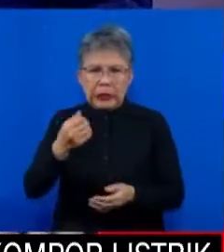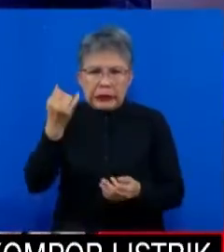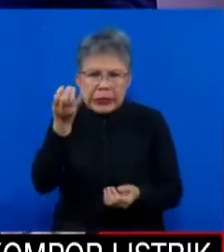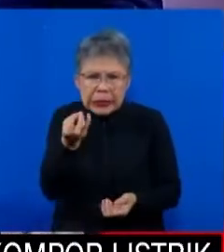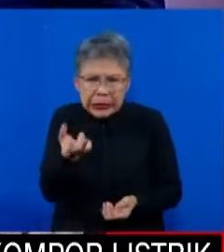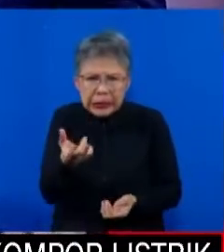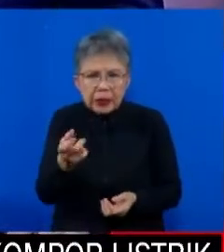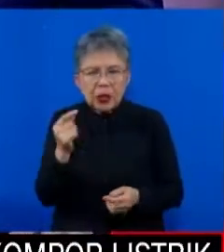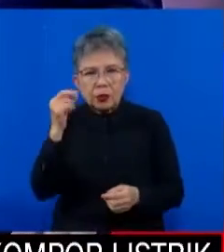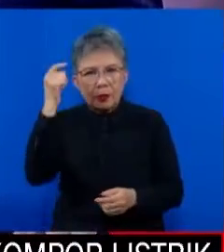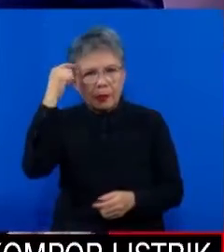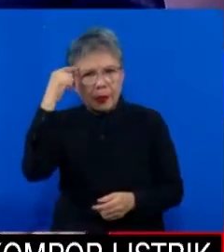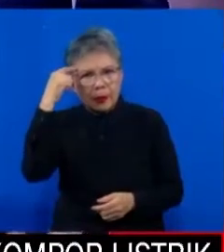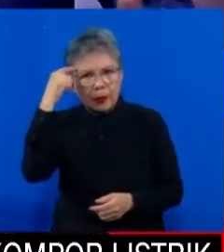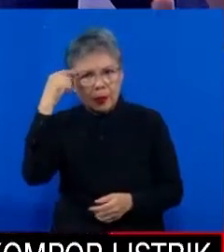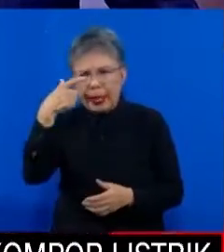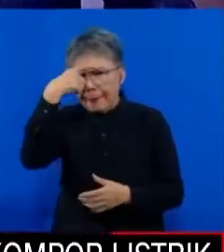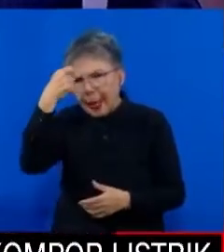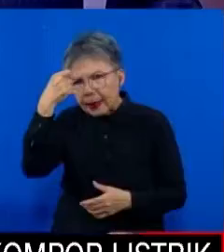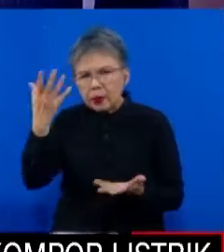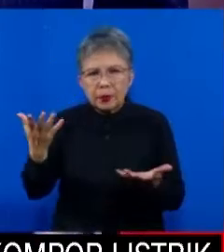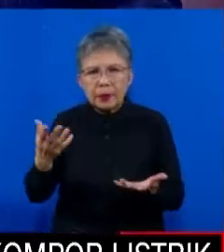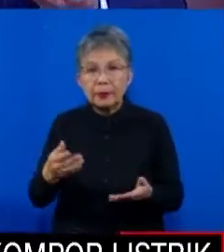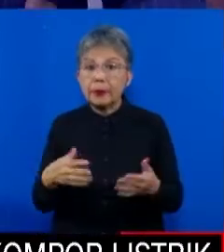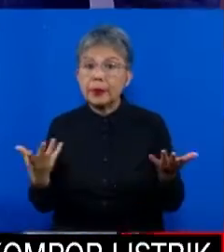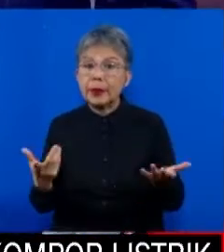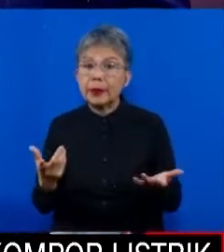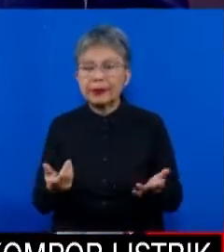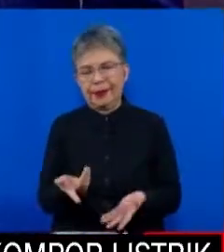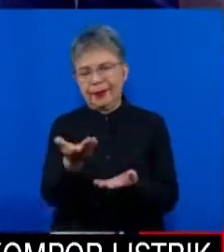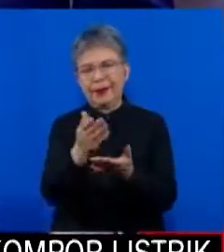diperlukan siasat pengaturan keuangan. Apa saja tipsnya? Berikut.